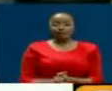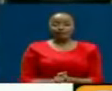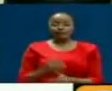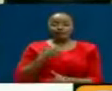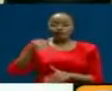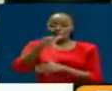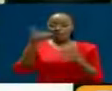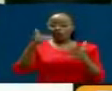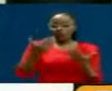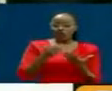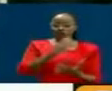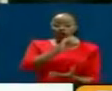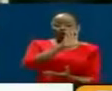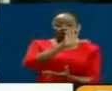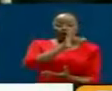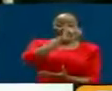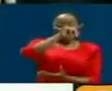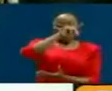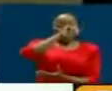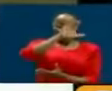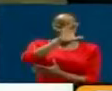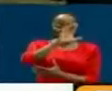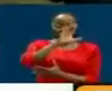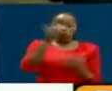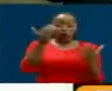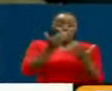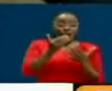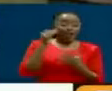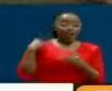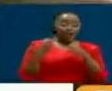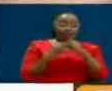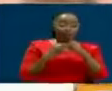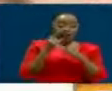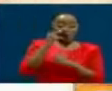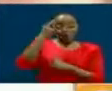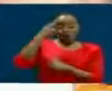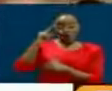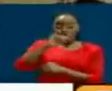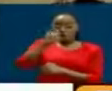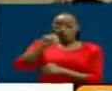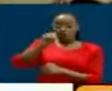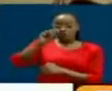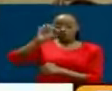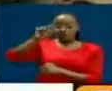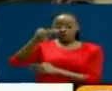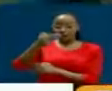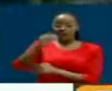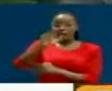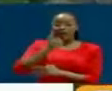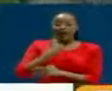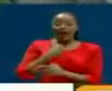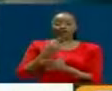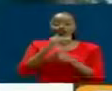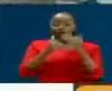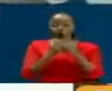Hapa ni eneo la Olympic mtaani Kibra, nyumbani kwa mzee Joseph Odero mwenye watoto wanane. Karibu